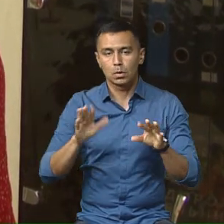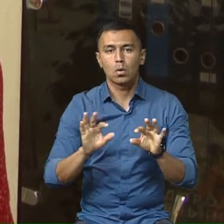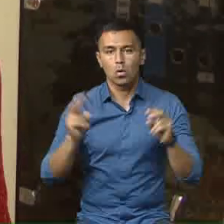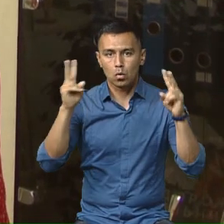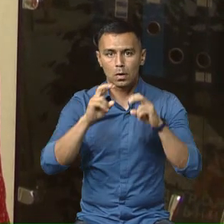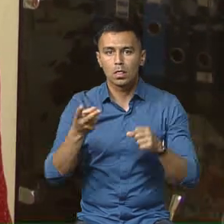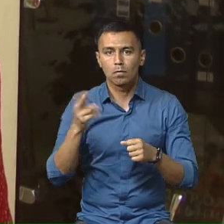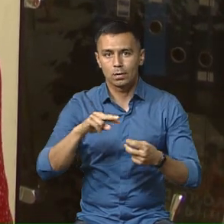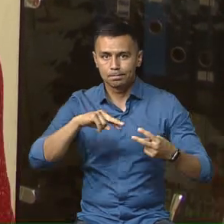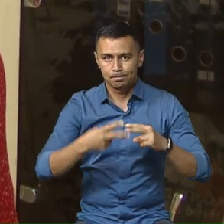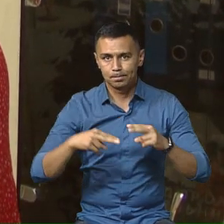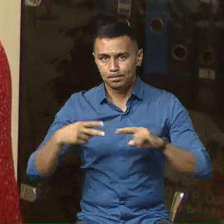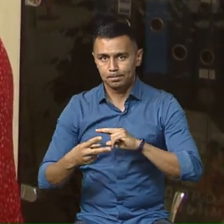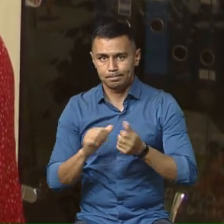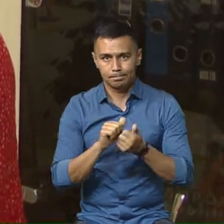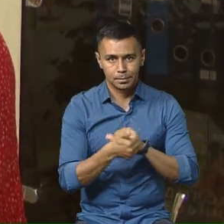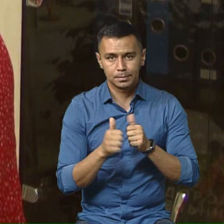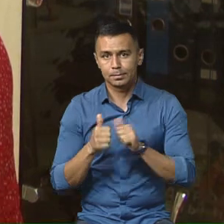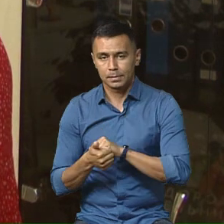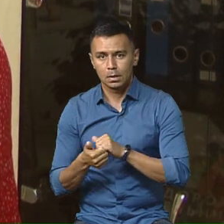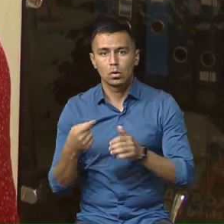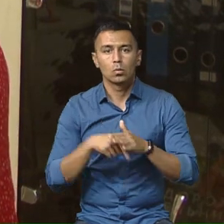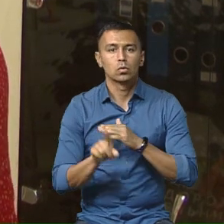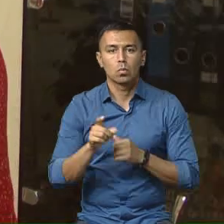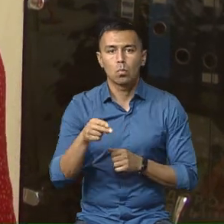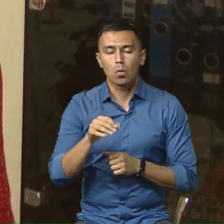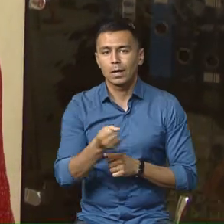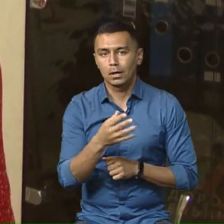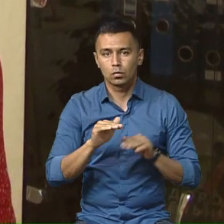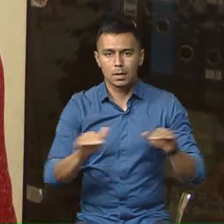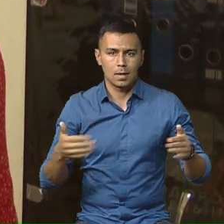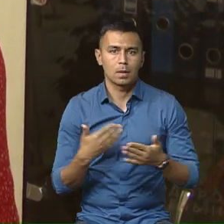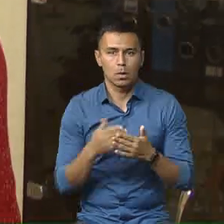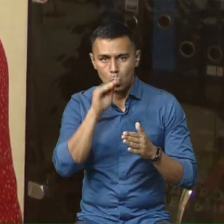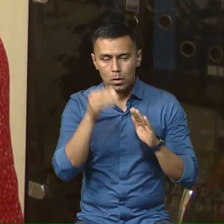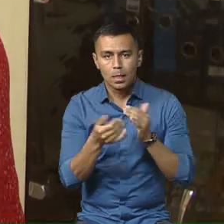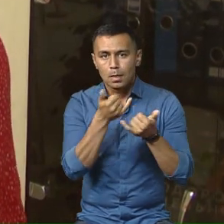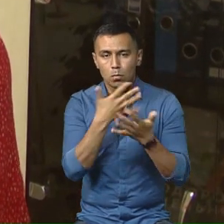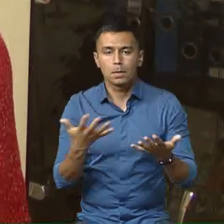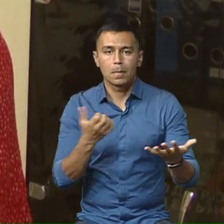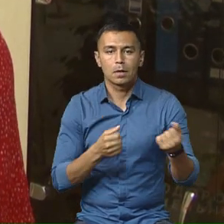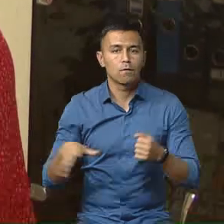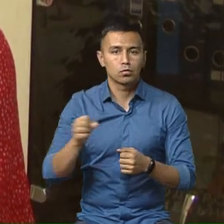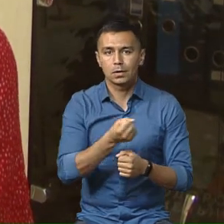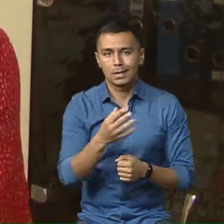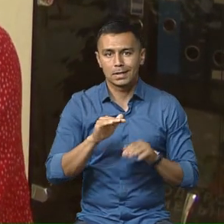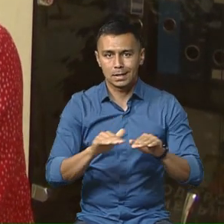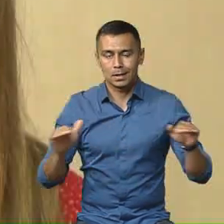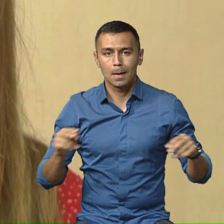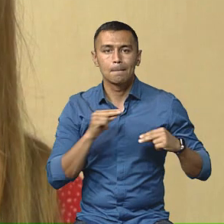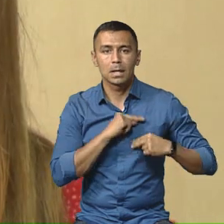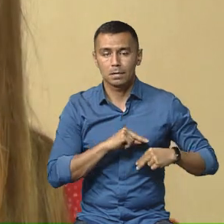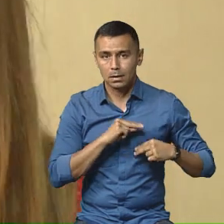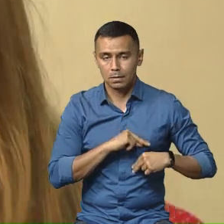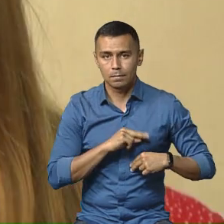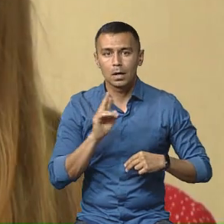і двозмінність в деяких закладах, тому що по кількості дітей, наприклад, укриття не може прийняти всю кількість діток, працівників.